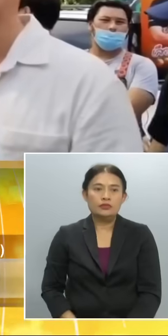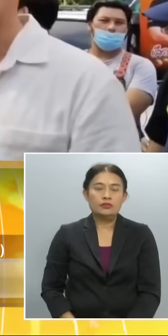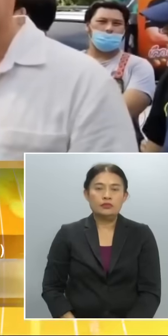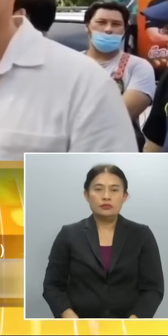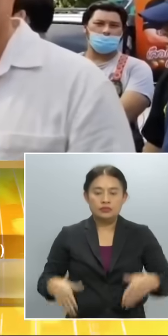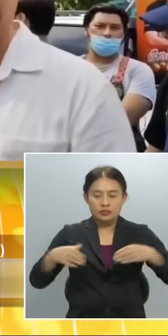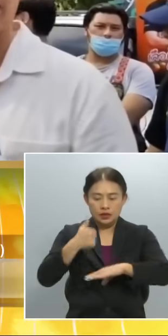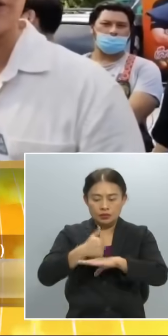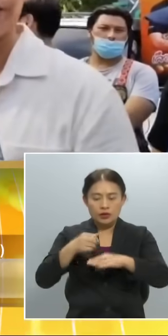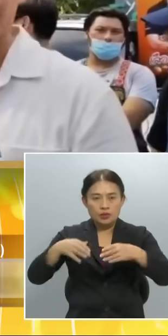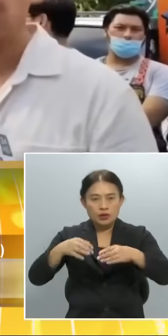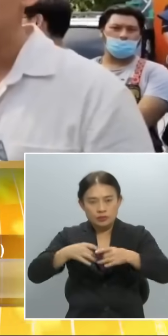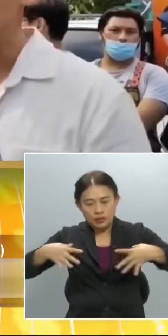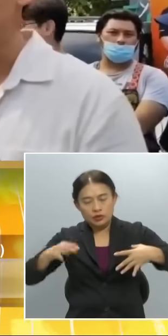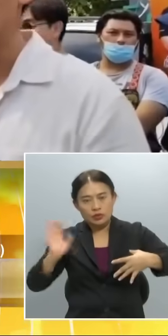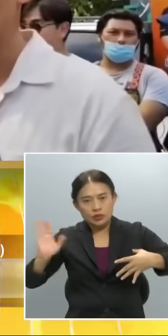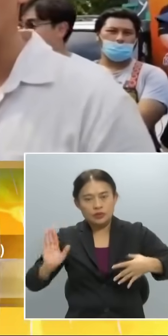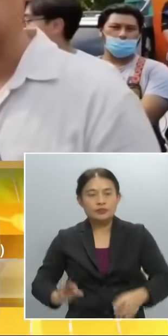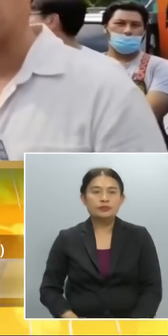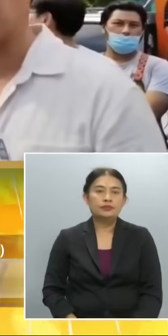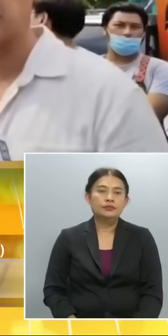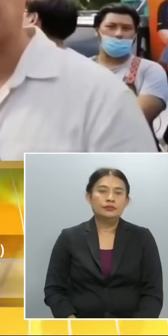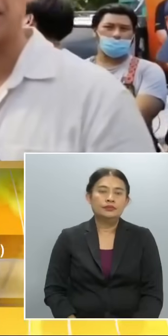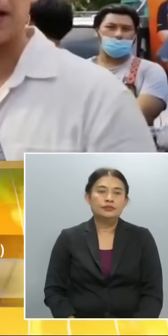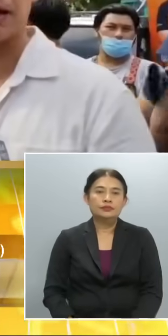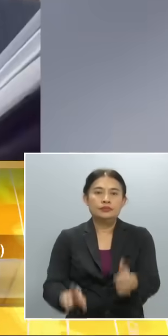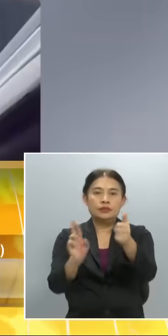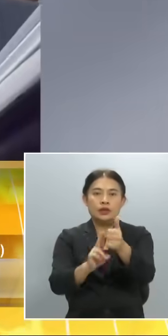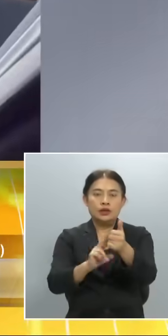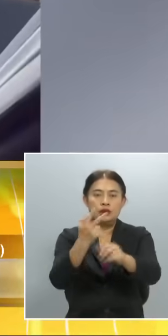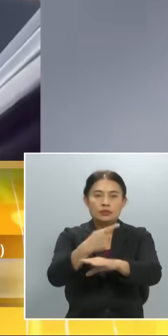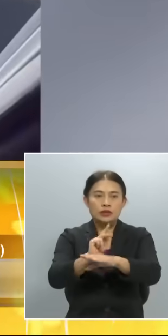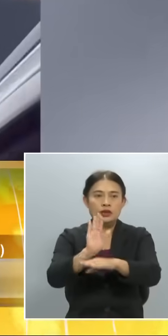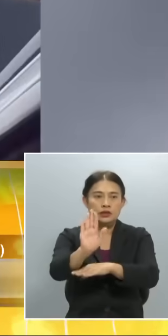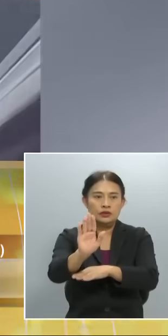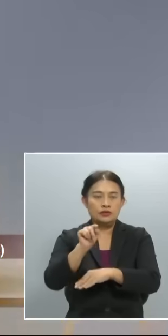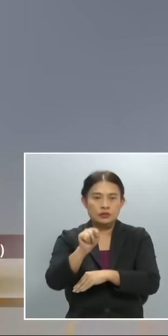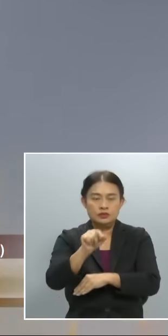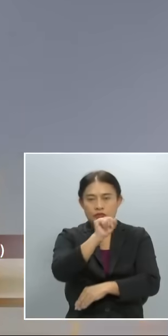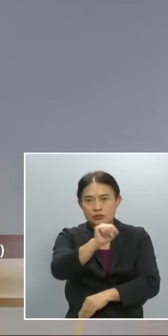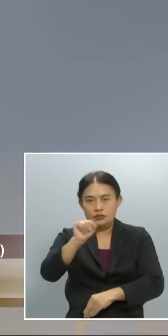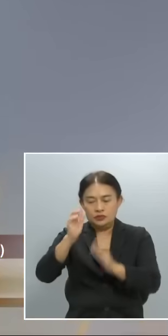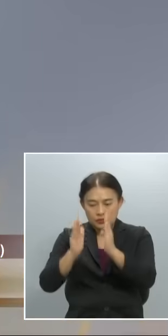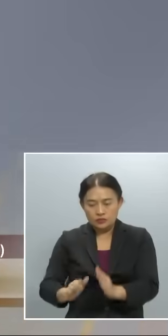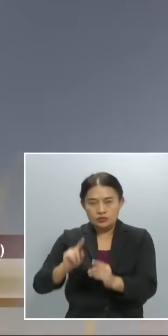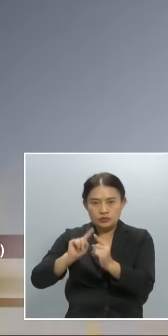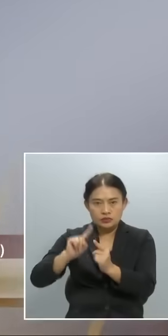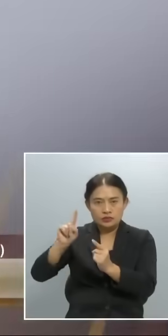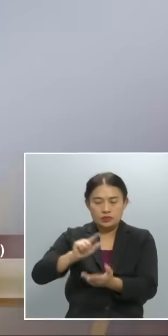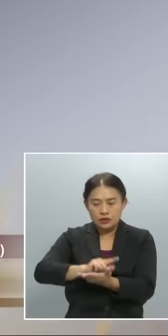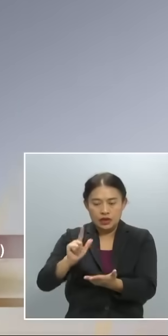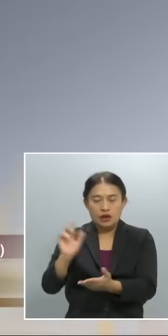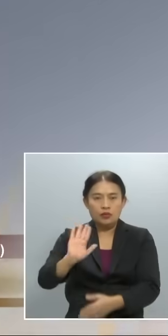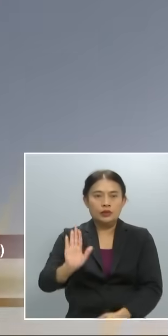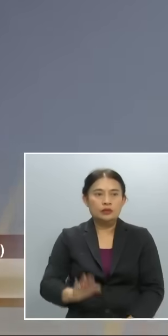ายค้านคุณปฏิพัฒน์สันติพาดารองประธานสภาผู้แทนราษฎรคนที่หนึ่งไม่ต้องลาออก